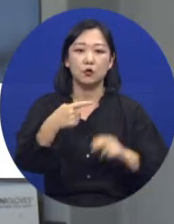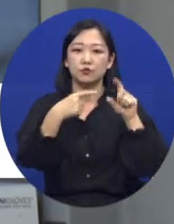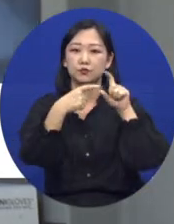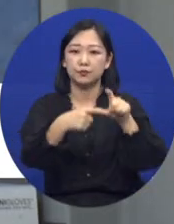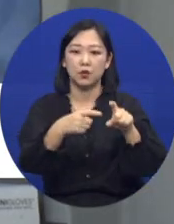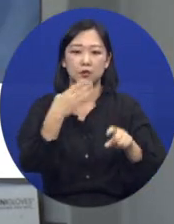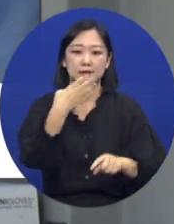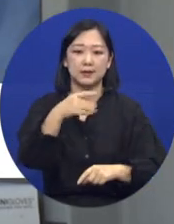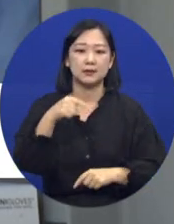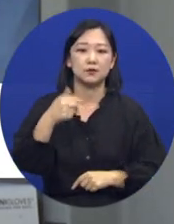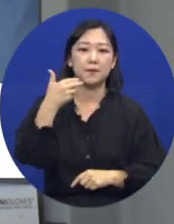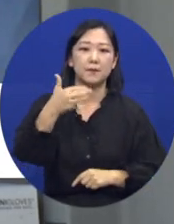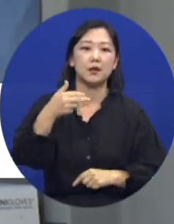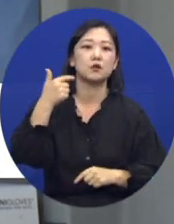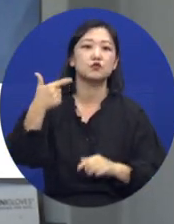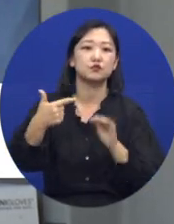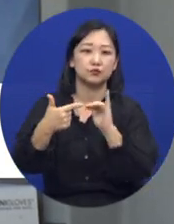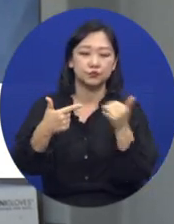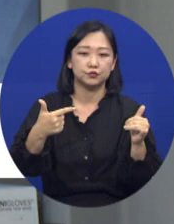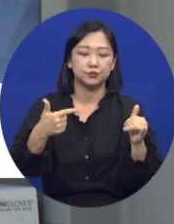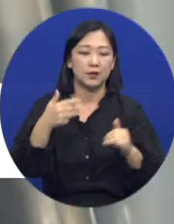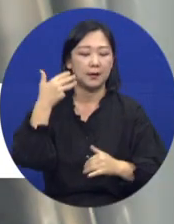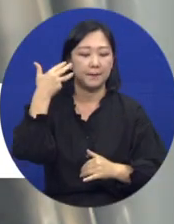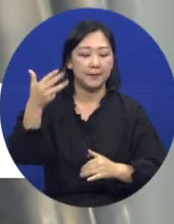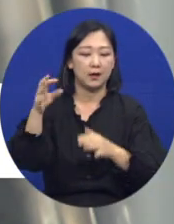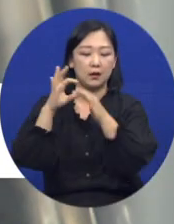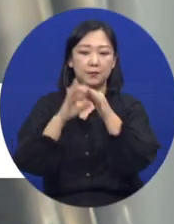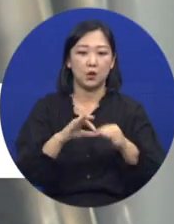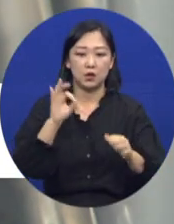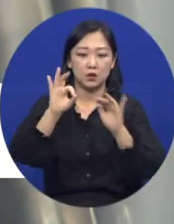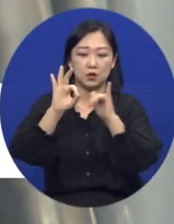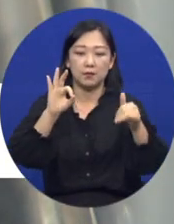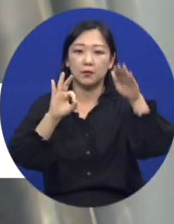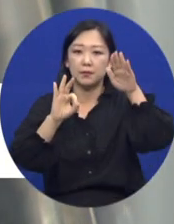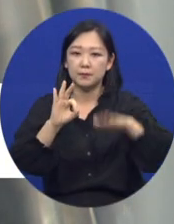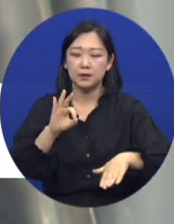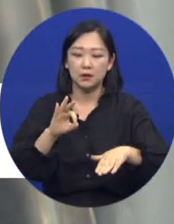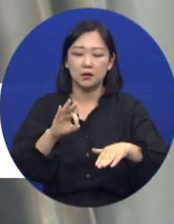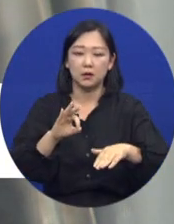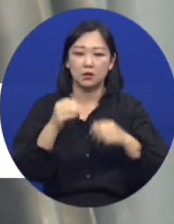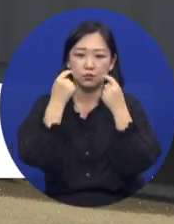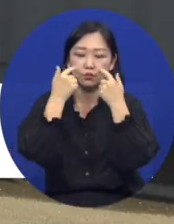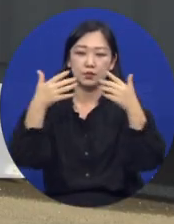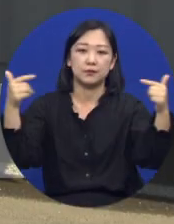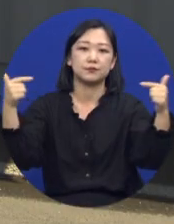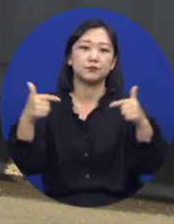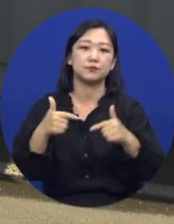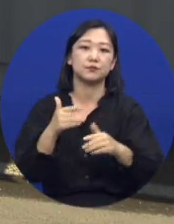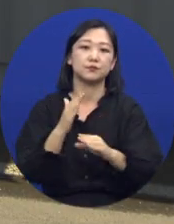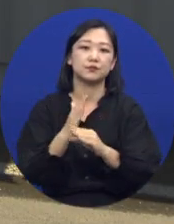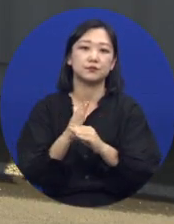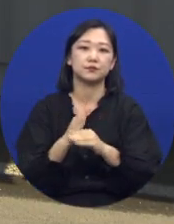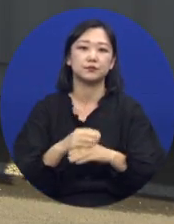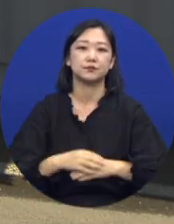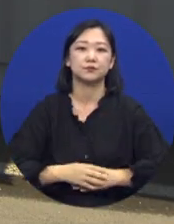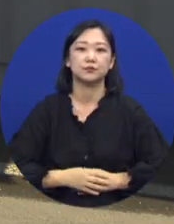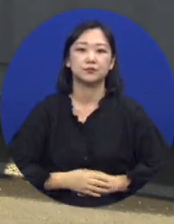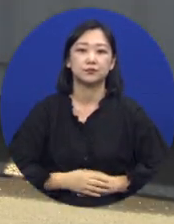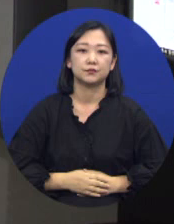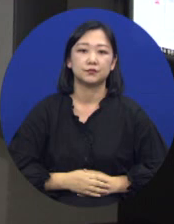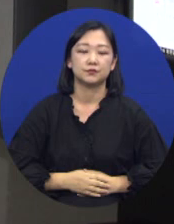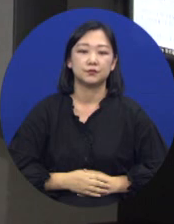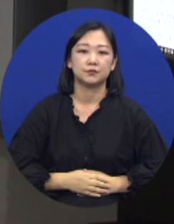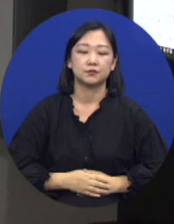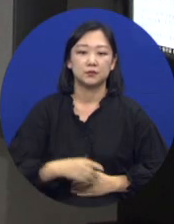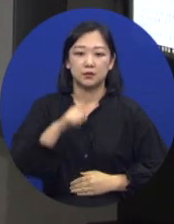확진자는 4.86명으로 8일 연속 한 자릿수를 기록하며 뚜렷한 감소세를 보이고 있습니다.